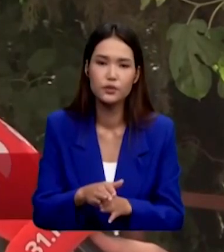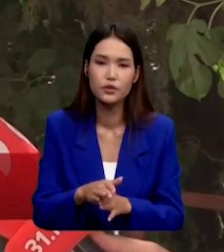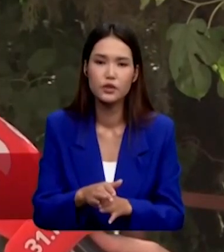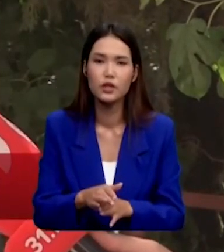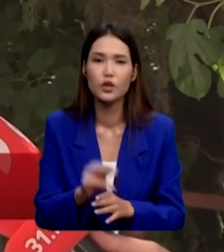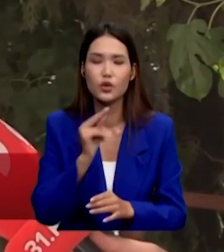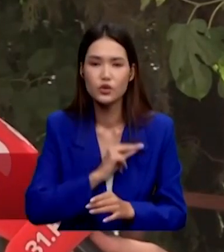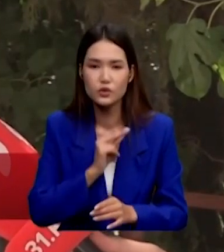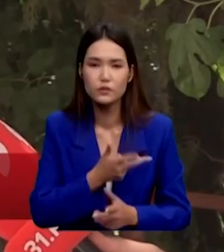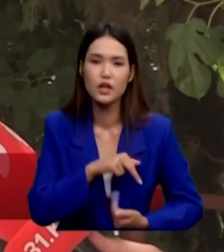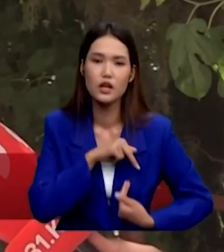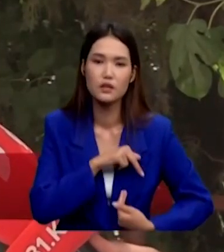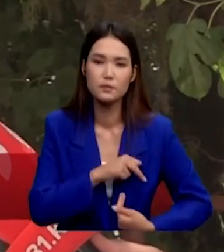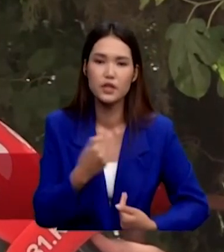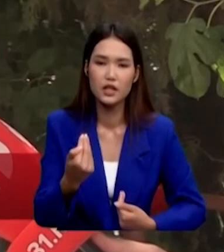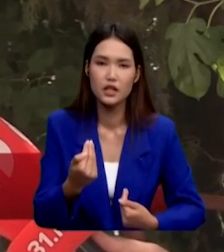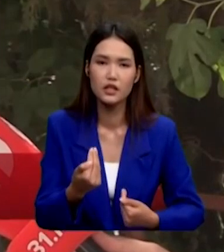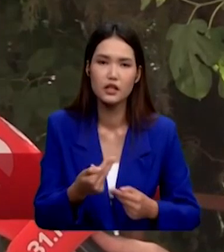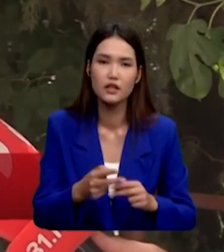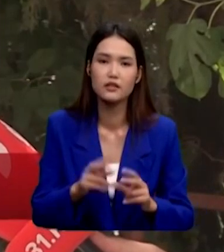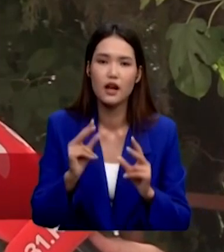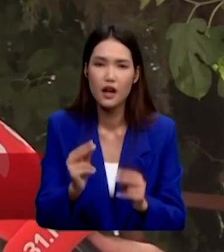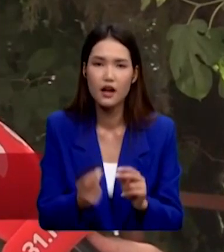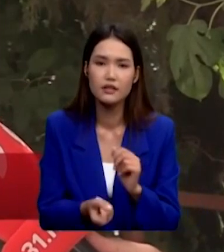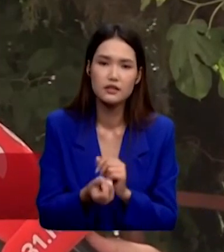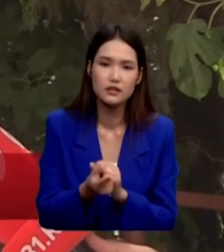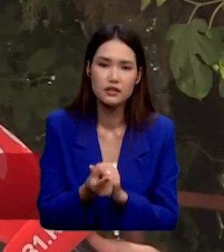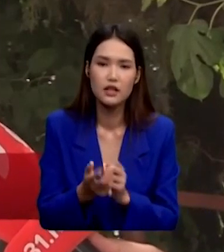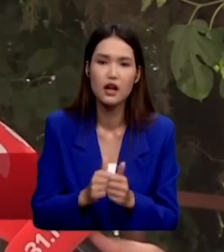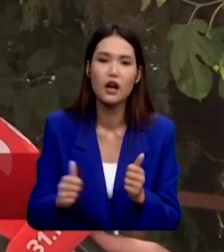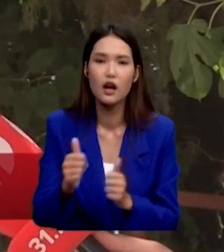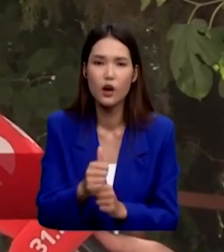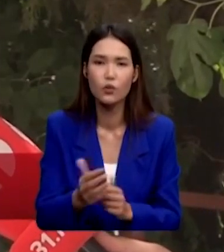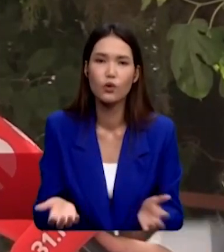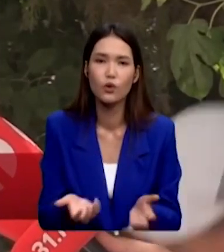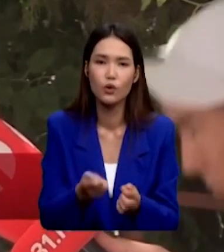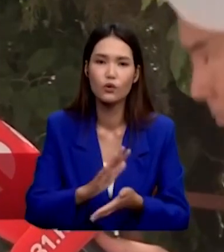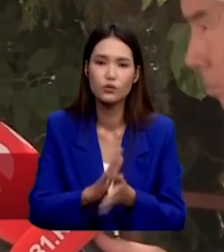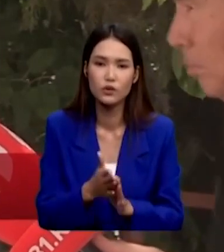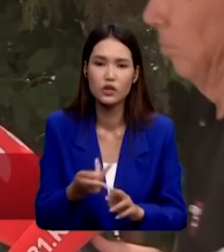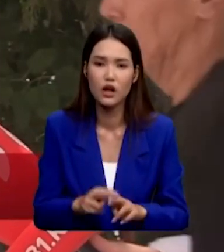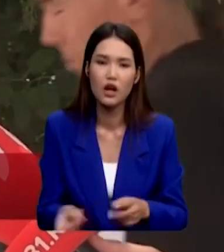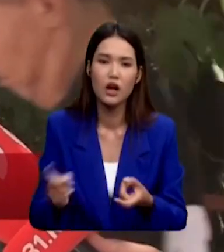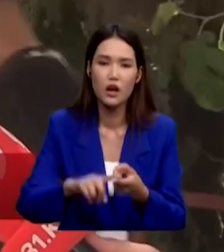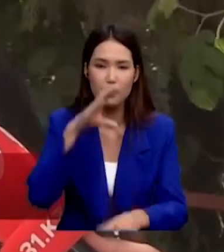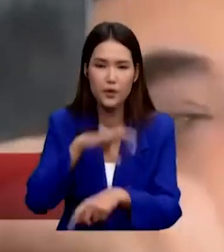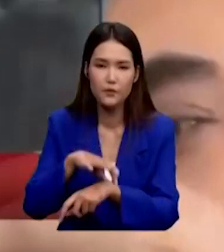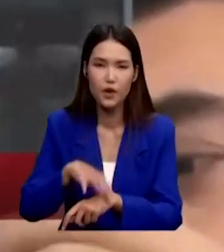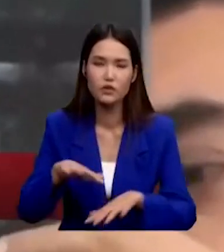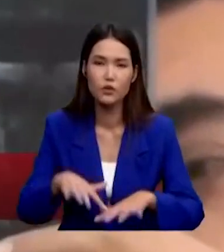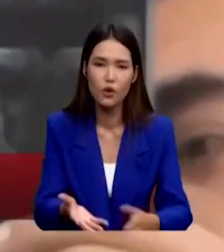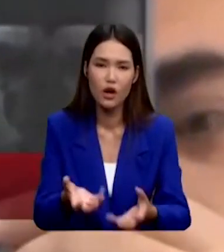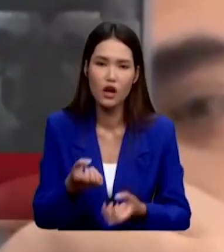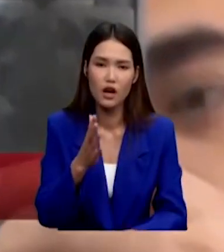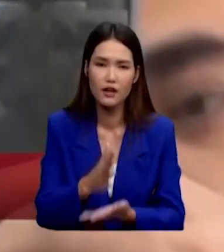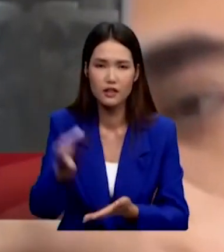Жұмысы істеткізбейді. Азынан кешке дейін проверка, азынан кешке дейін қудалау. Осындай банағы фактілер орын алып отыр. Еске